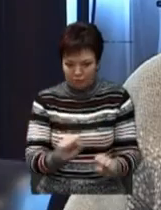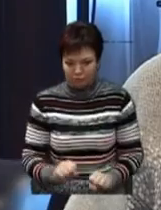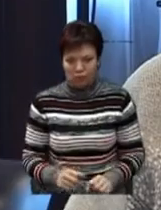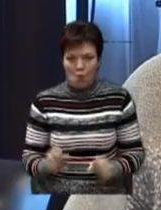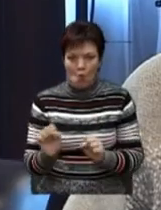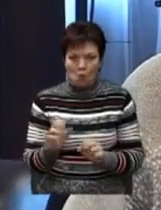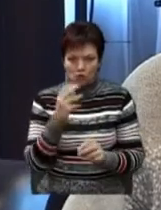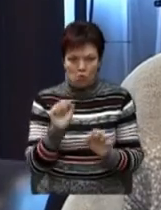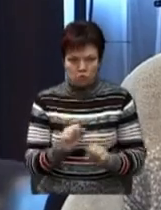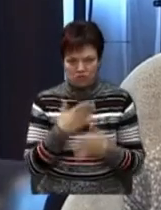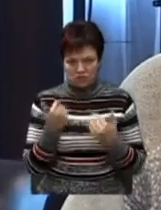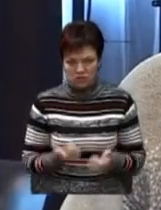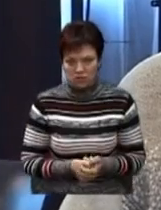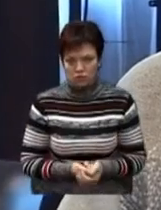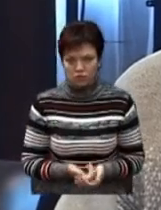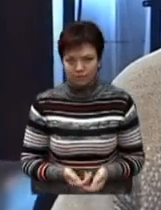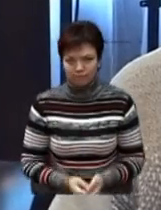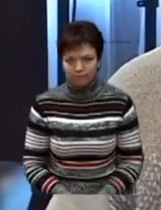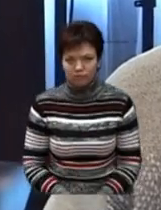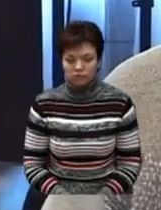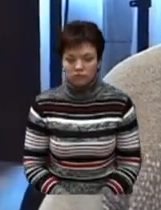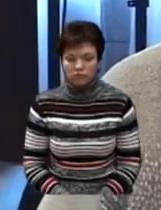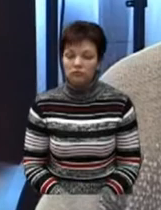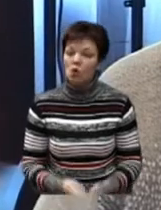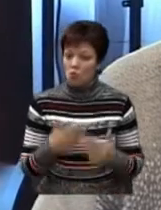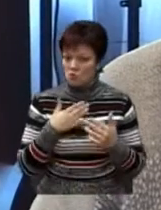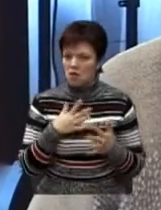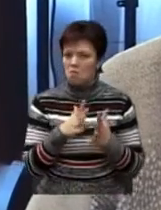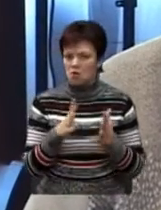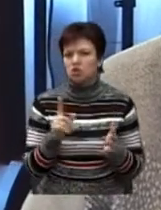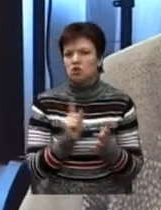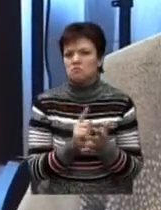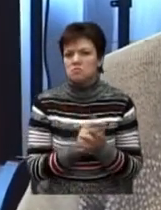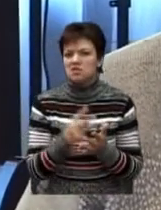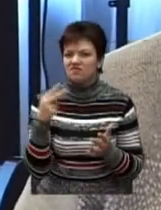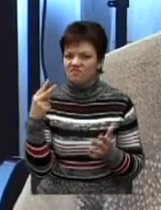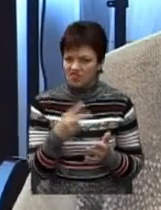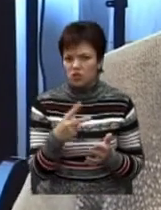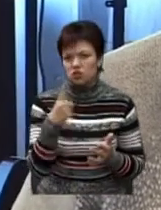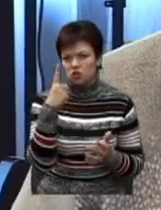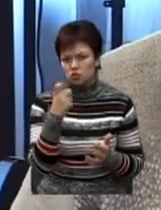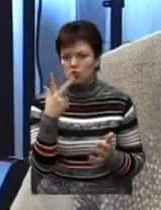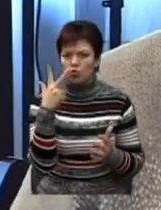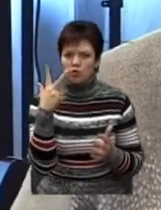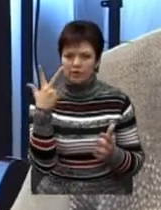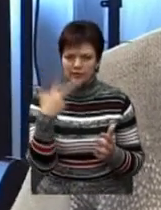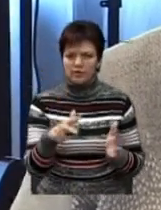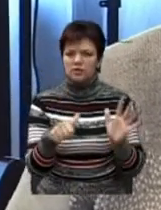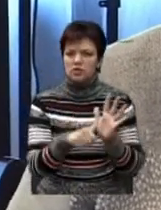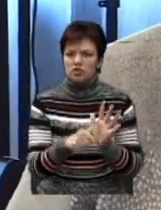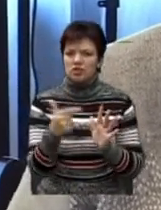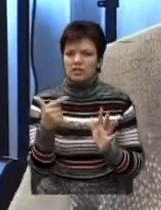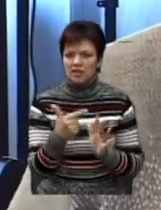подняли? Нет, но у меня большая пенсия. 2136 гривен. Прожить не это... Ну,